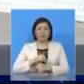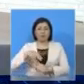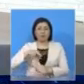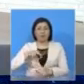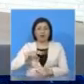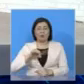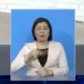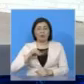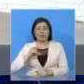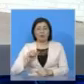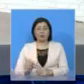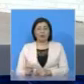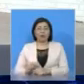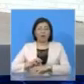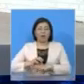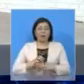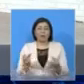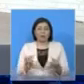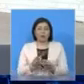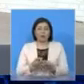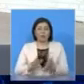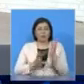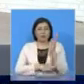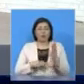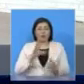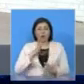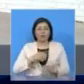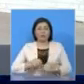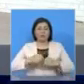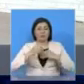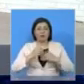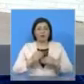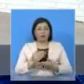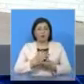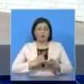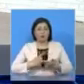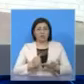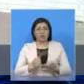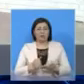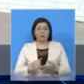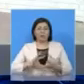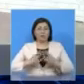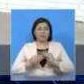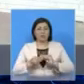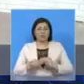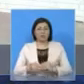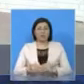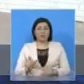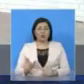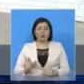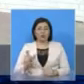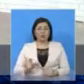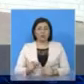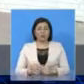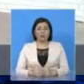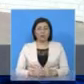керек. Бірақ біздерде қазір соңғы кезде фактілер көбейіп кетті. Ол қоқыс алаңына жинап тастайды. Нәтижесінде тұрғындар тарапынан